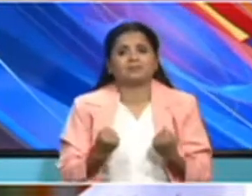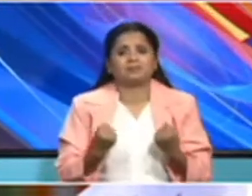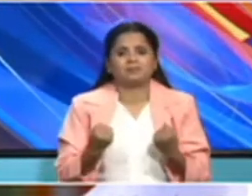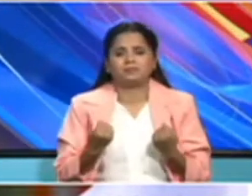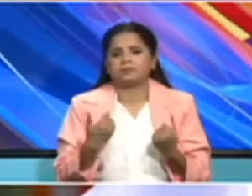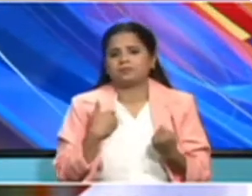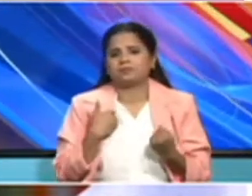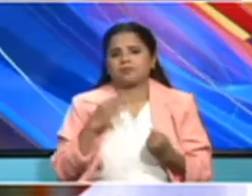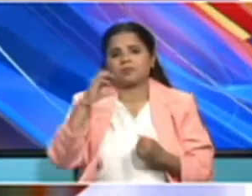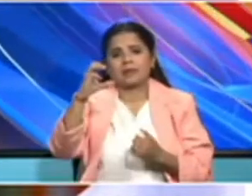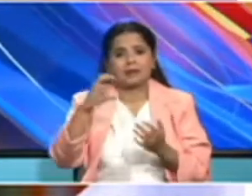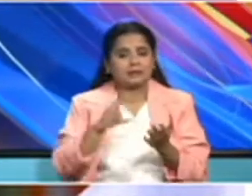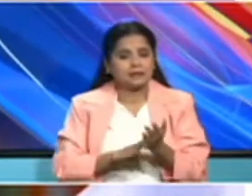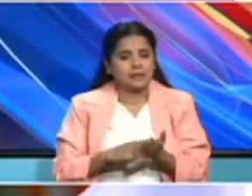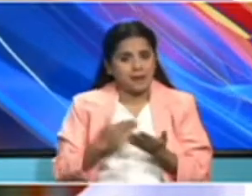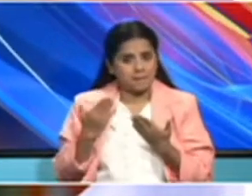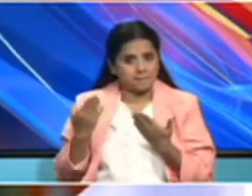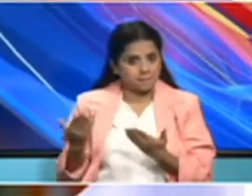मैं मुख्यमंत्री